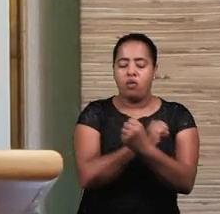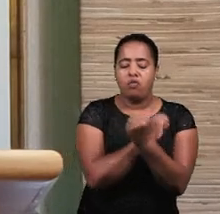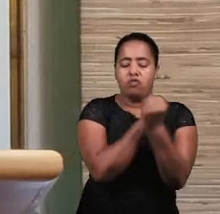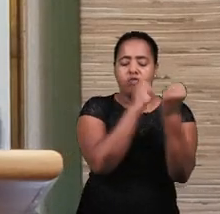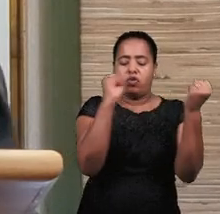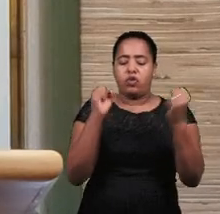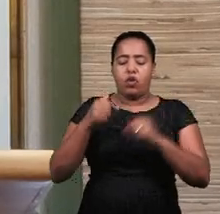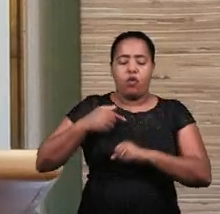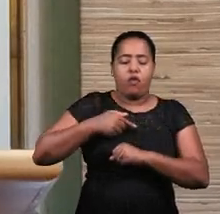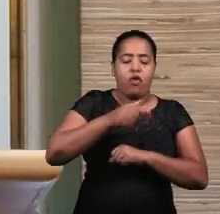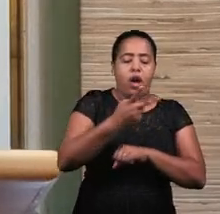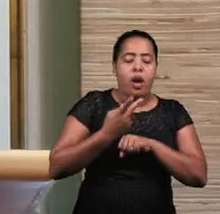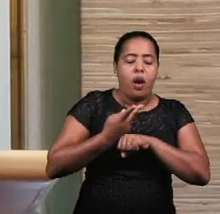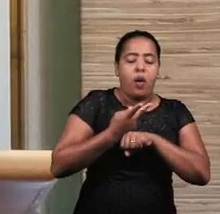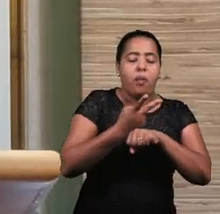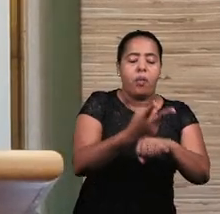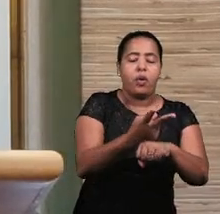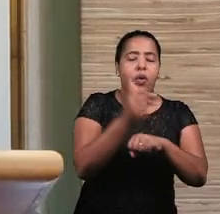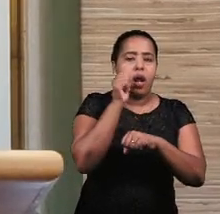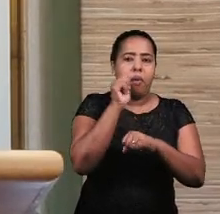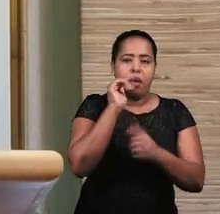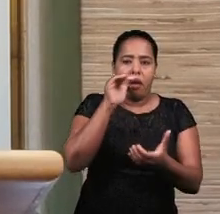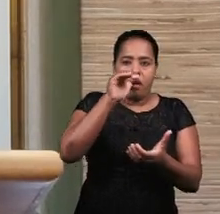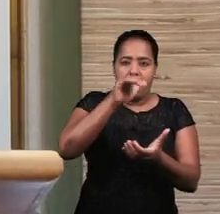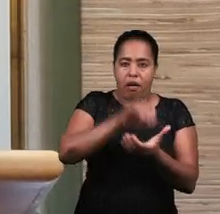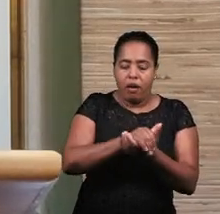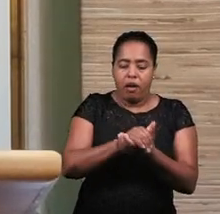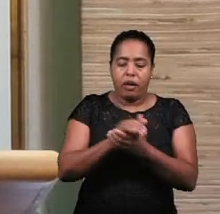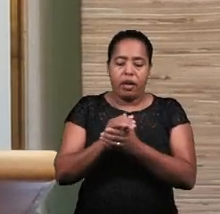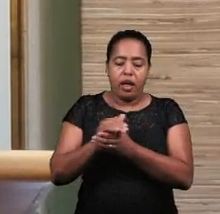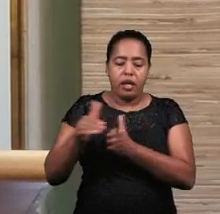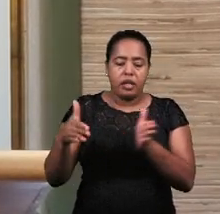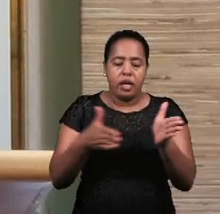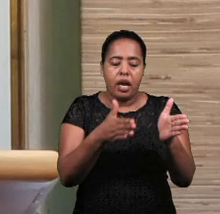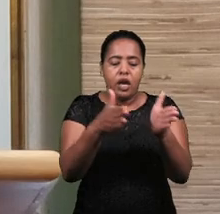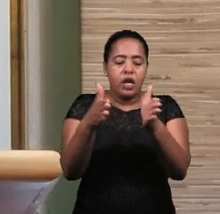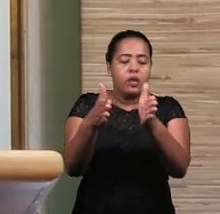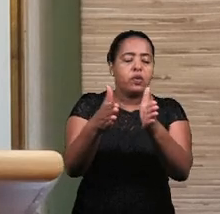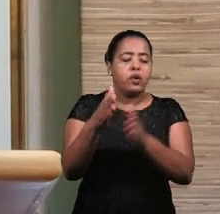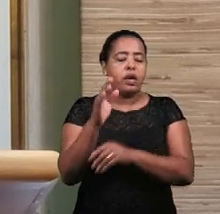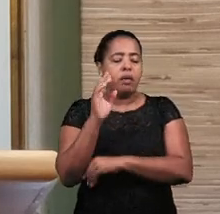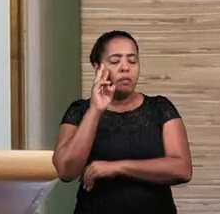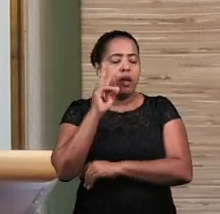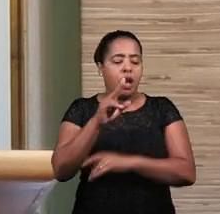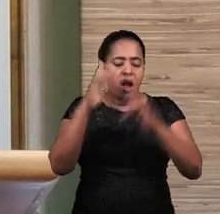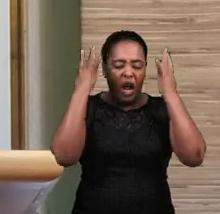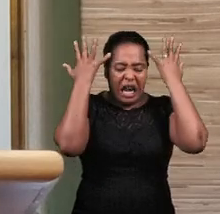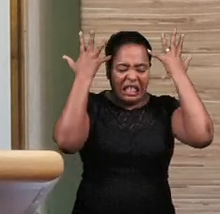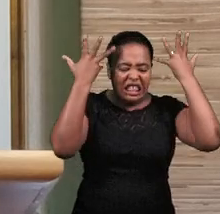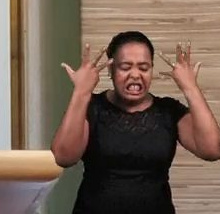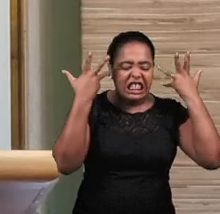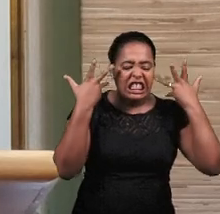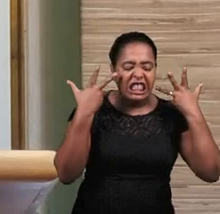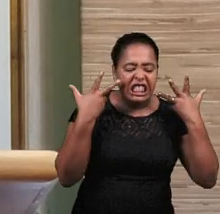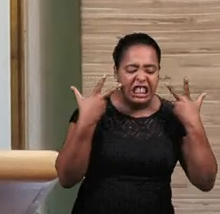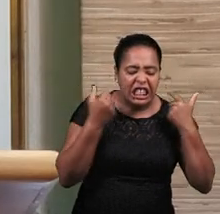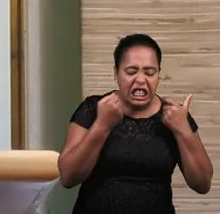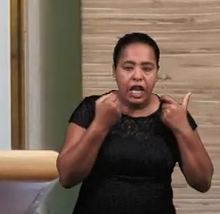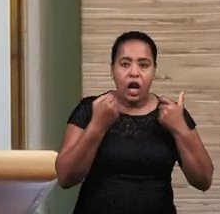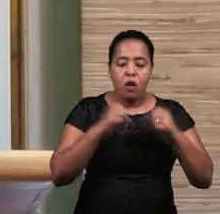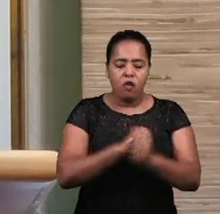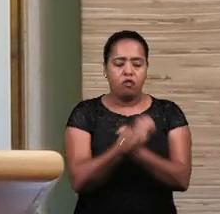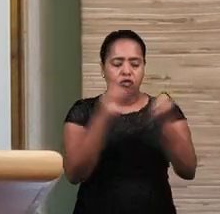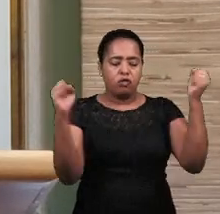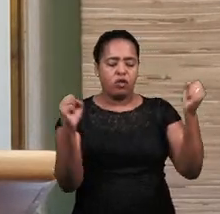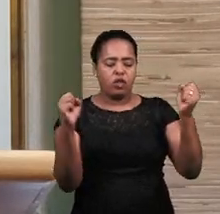pour se marier, et au chemin, dans le chemin, il a fait face à un jeune lion il a